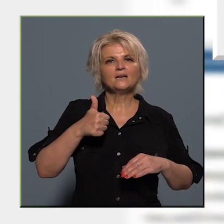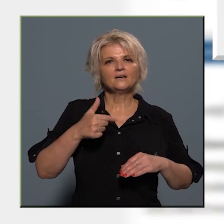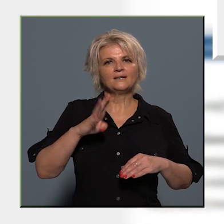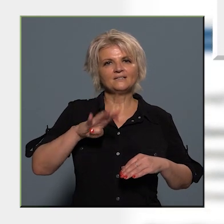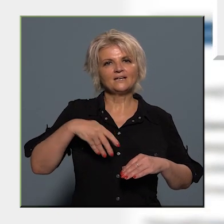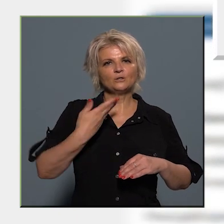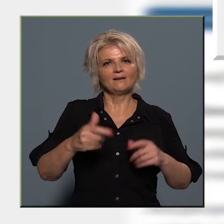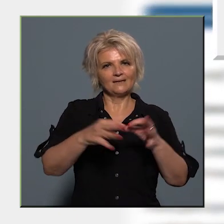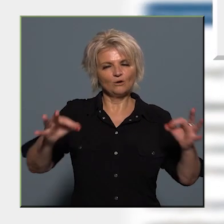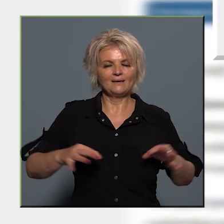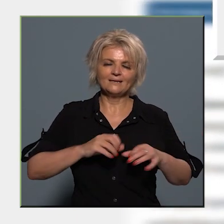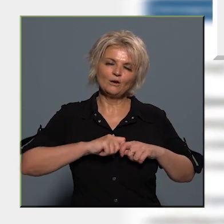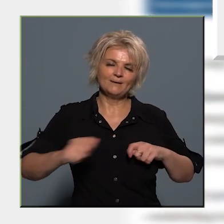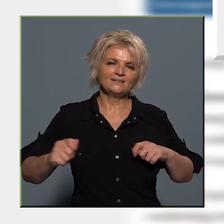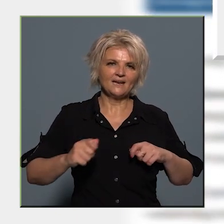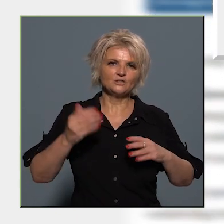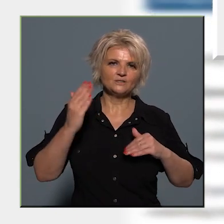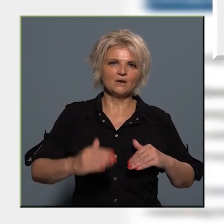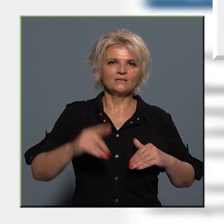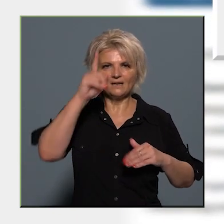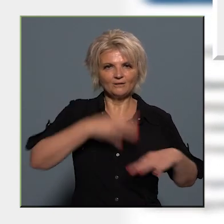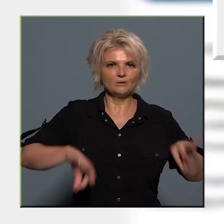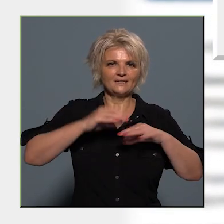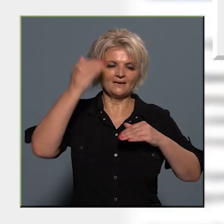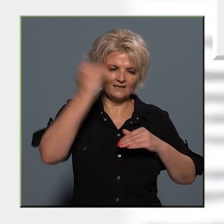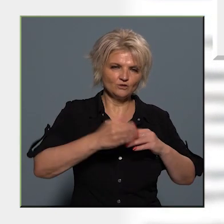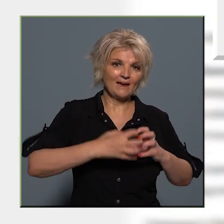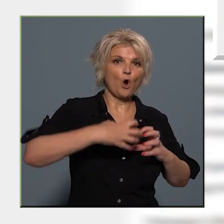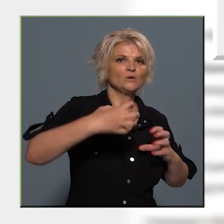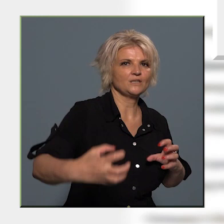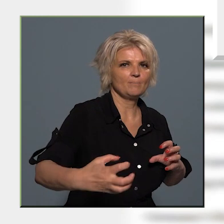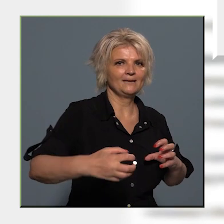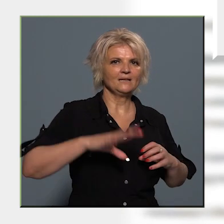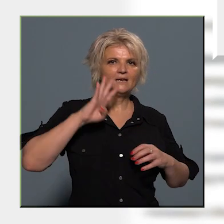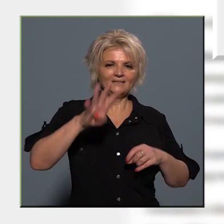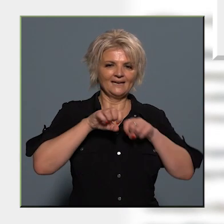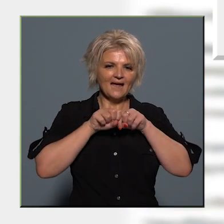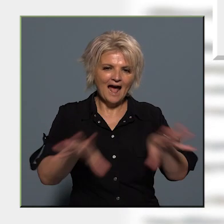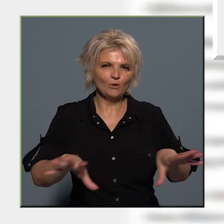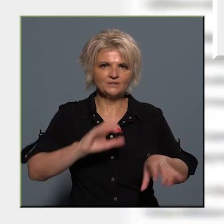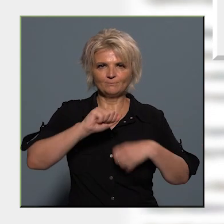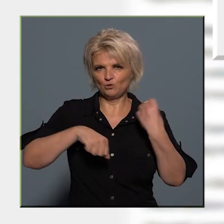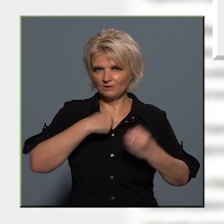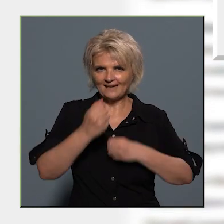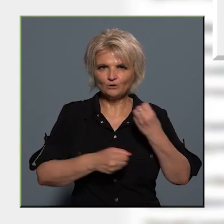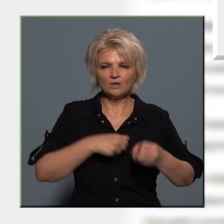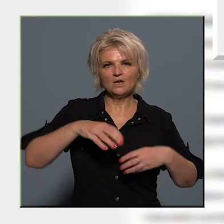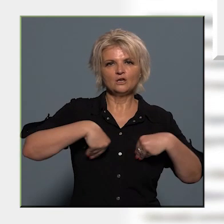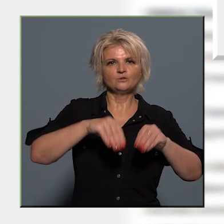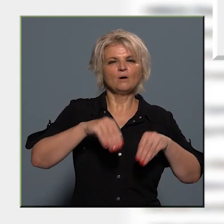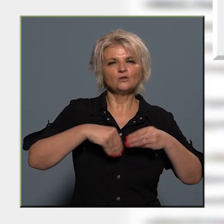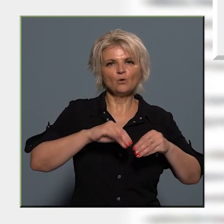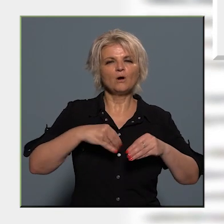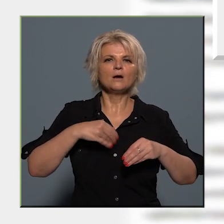és nemrégiben hozzátették, hogy Németországig is meghosszabbítják. Négy hálózatüzemeltető, a spanyol Enagás,